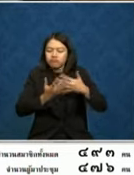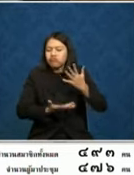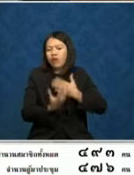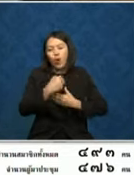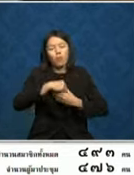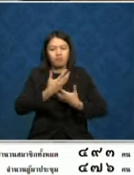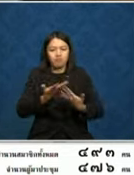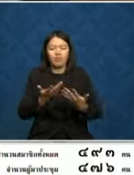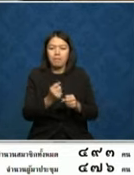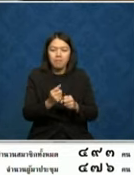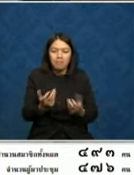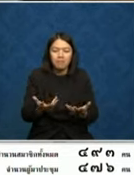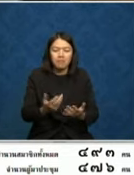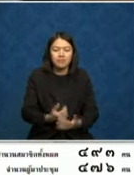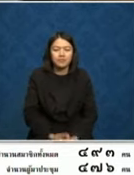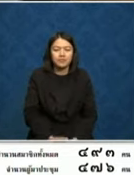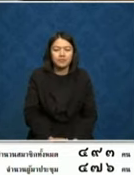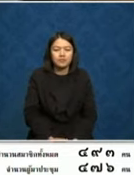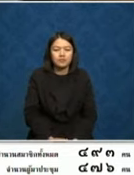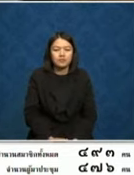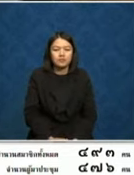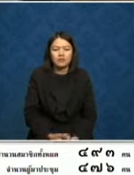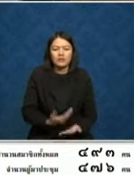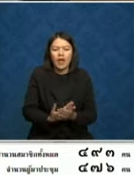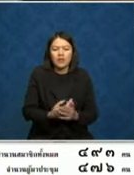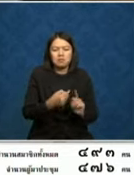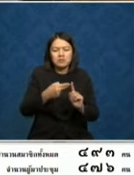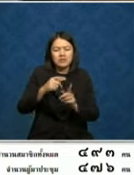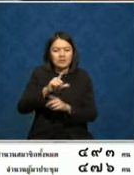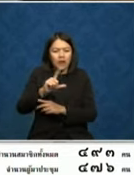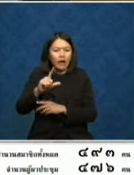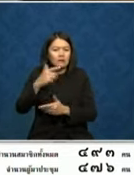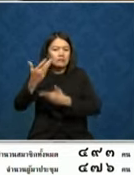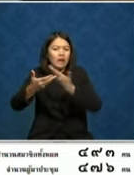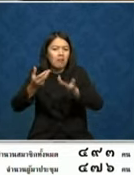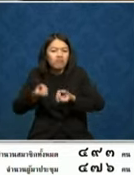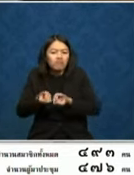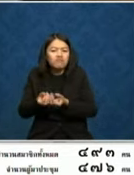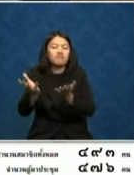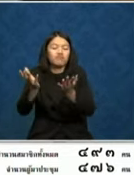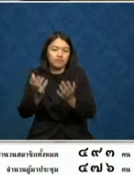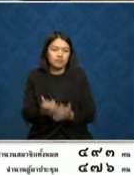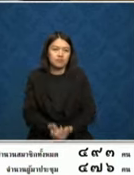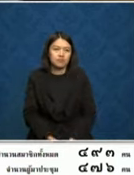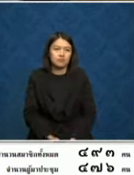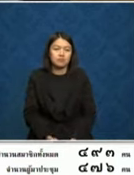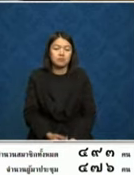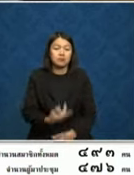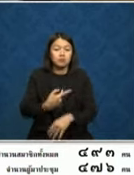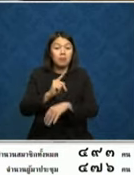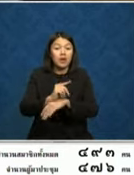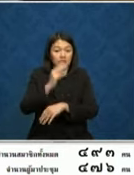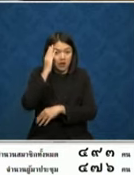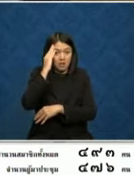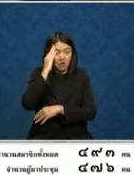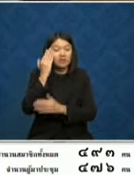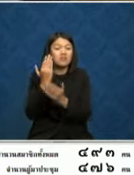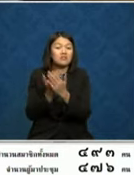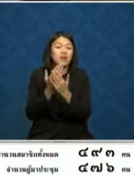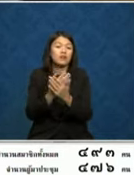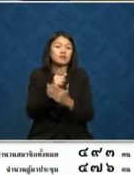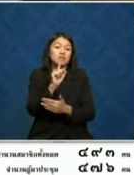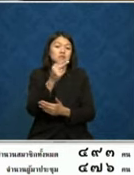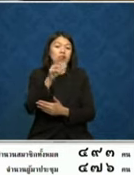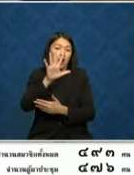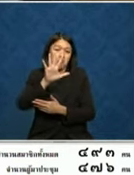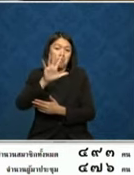านเพื่อกิจกรรมใดกิจกรรมหนึ่งท่านประธานทราบไหมครับว่าในเงิน 15,000 ล้านที่